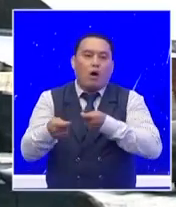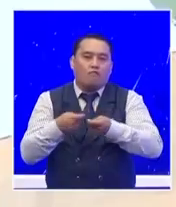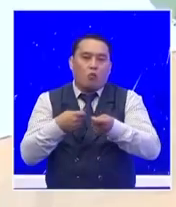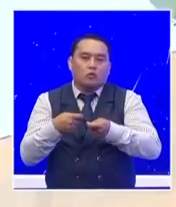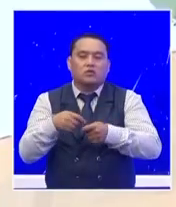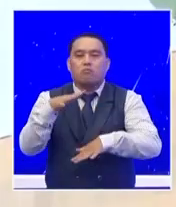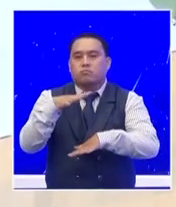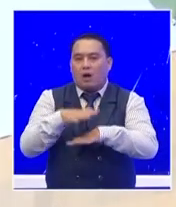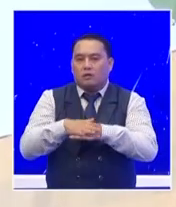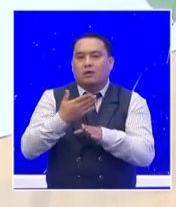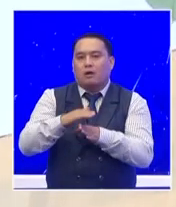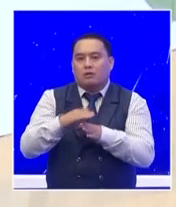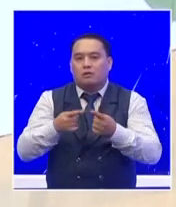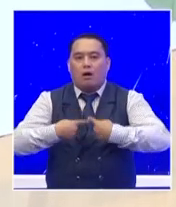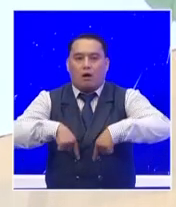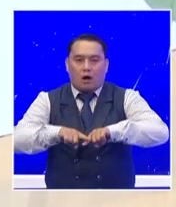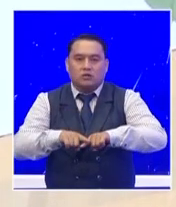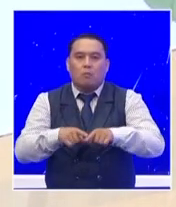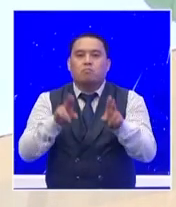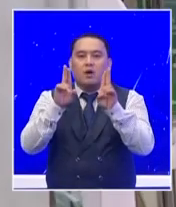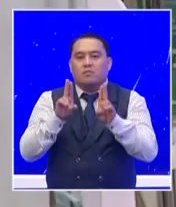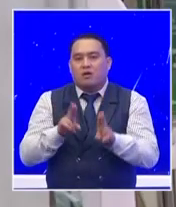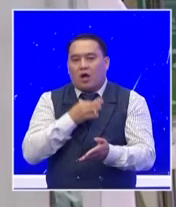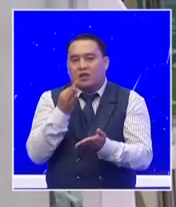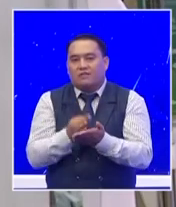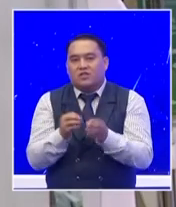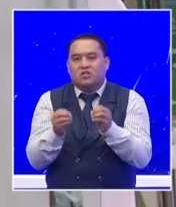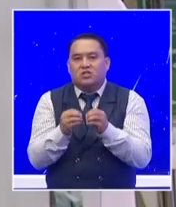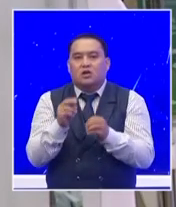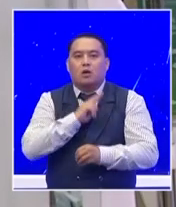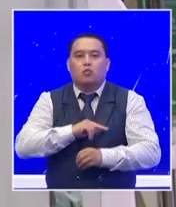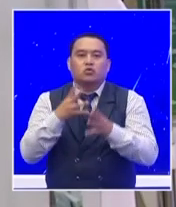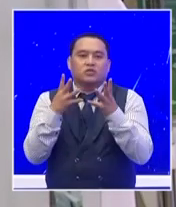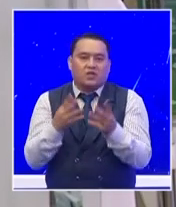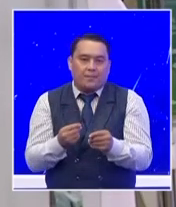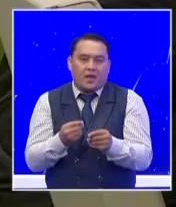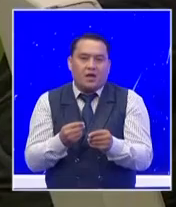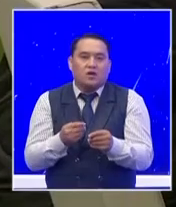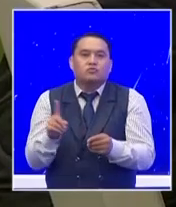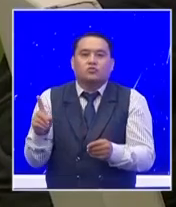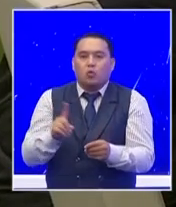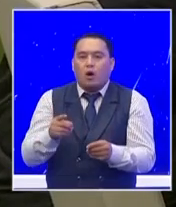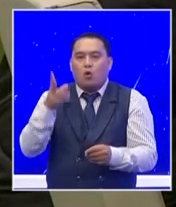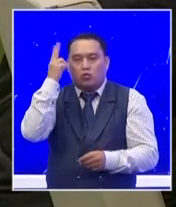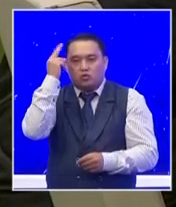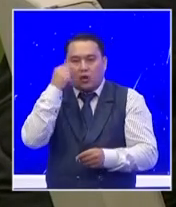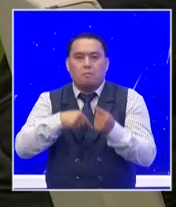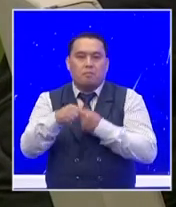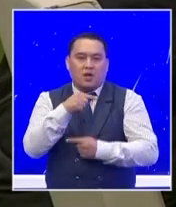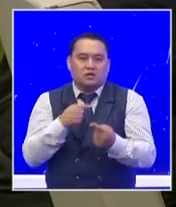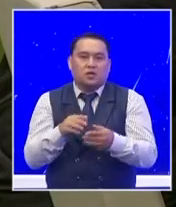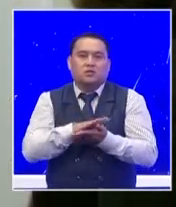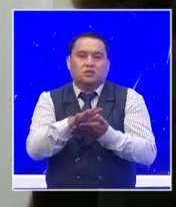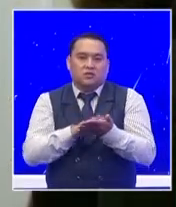кредитной организации. По правилам, они должны подготовить ответ в течение 10 рабочих дней. Независимо от того, какого числа предприниматель